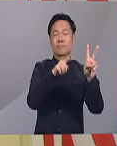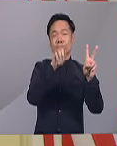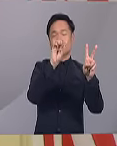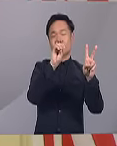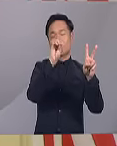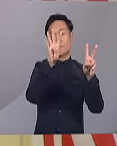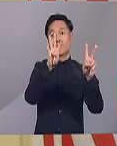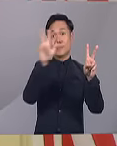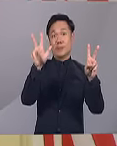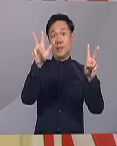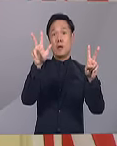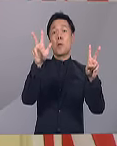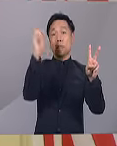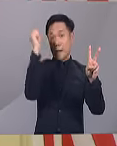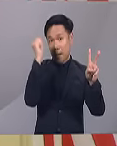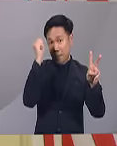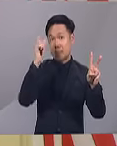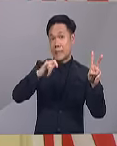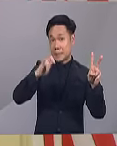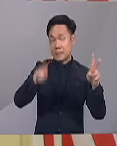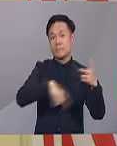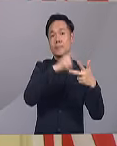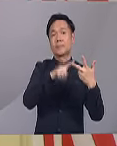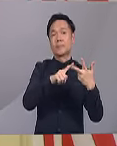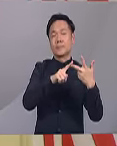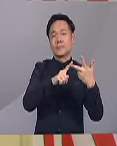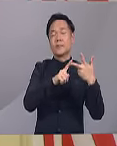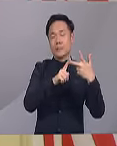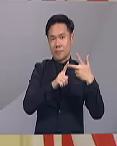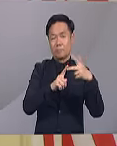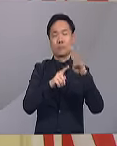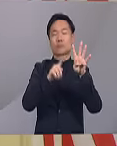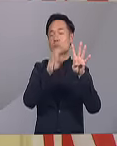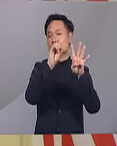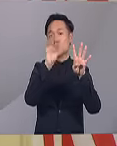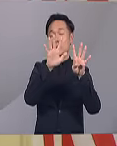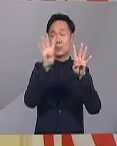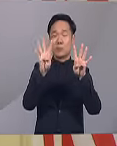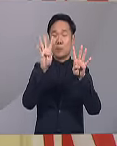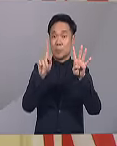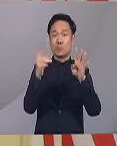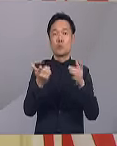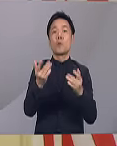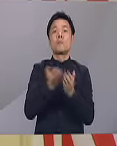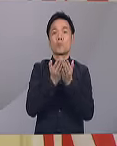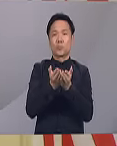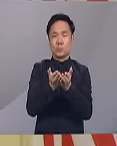2,543 kenderaan awam dan 461 vessel. Dan turut diperiksa